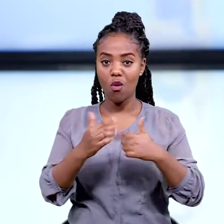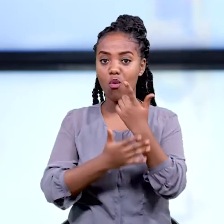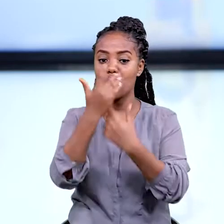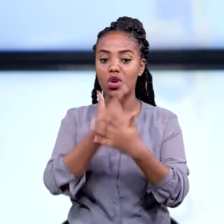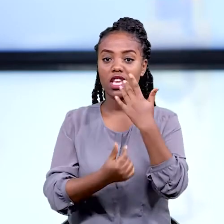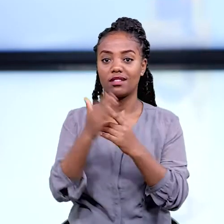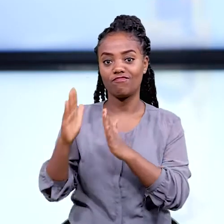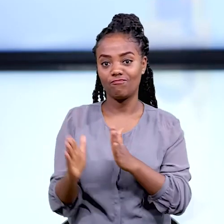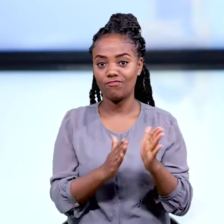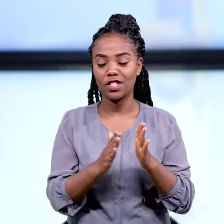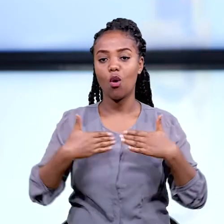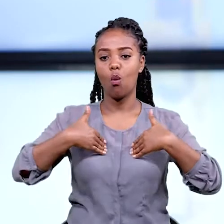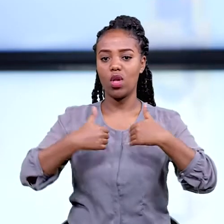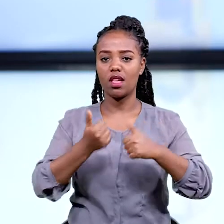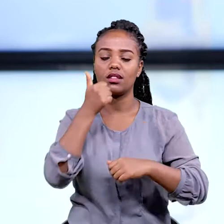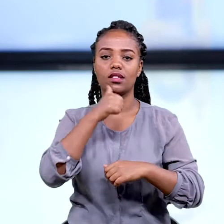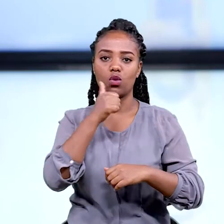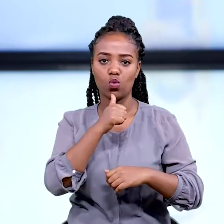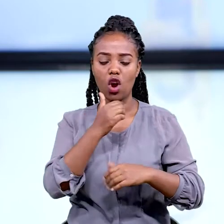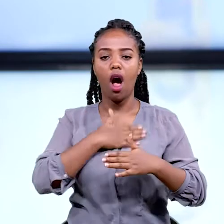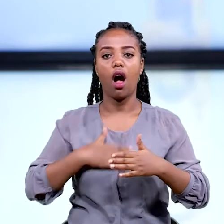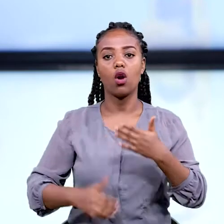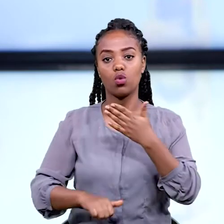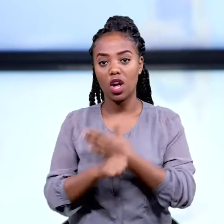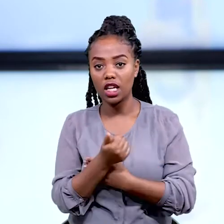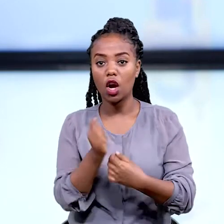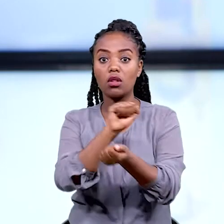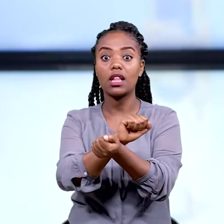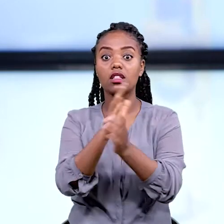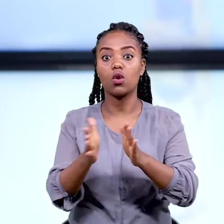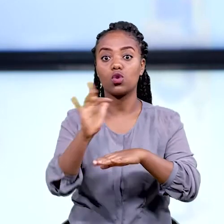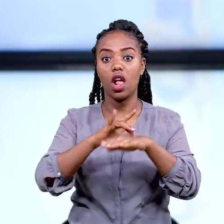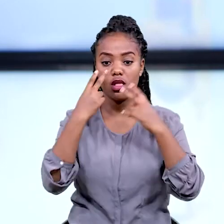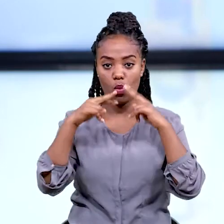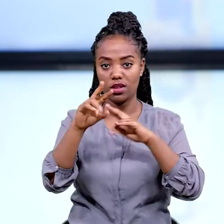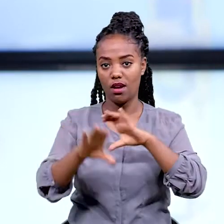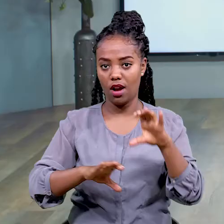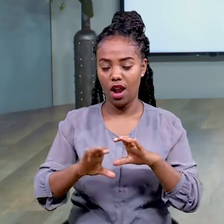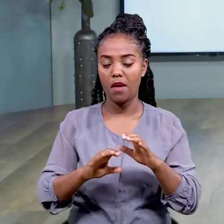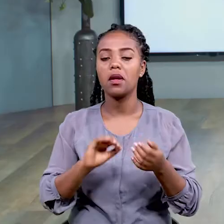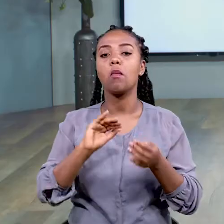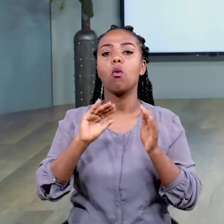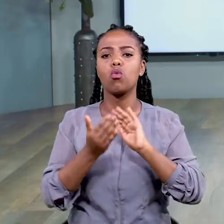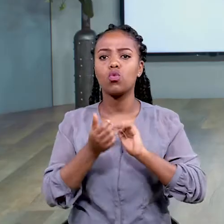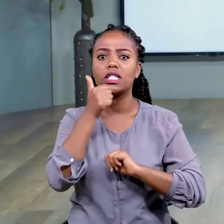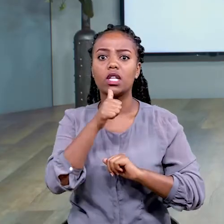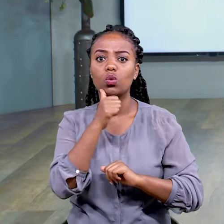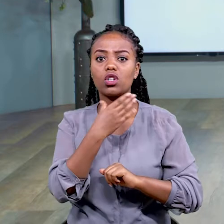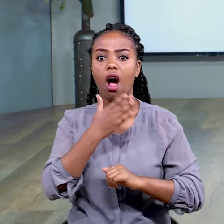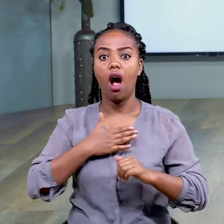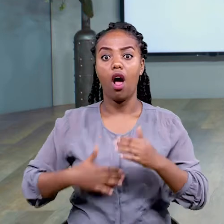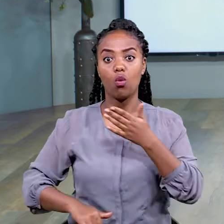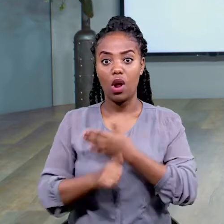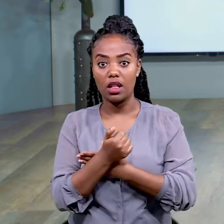በዛሬው የውይይት መሰናዷችን ወጣት ሴቶች አካል ጉዳተኛ ታራሚዎች ላይ ትኩረታችንን እናደርጋለን። ለመሆኑ